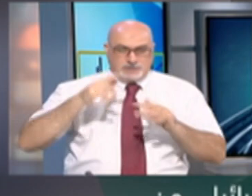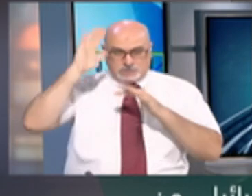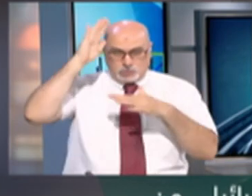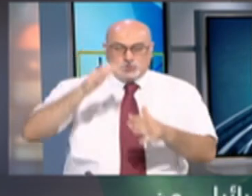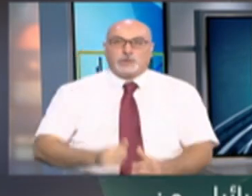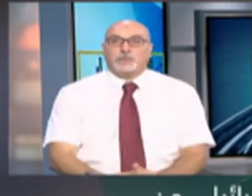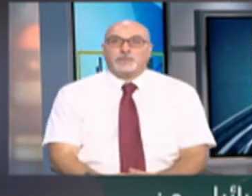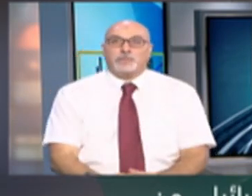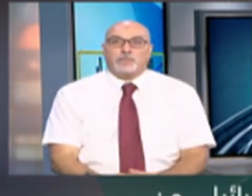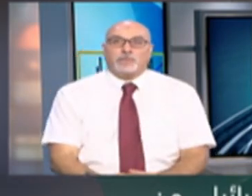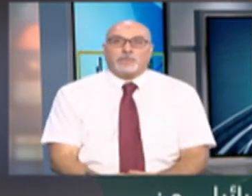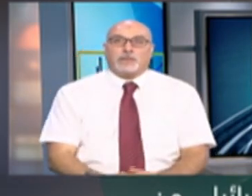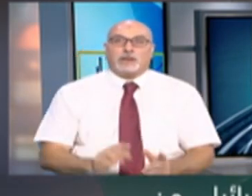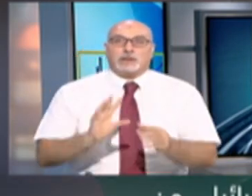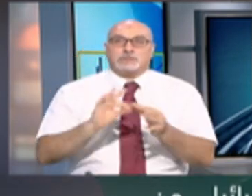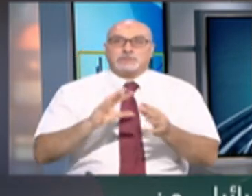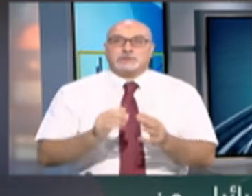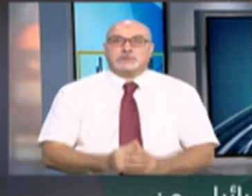ليجنبه